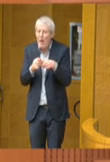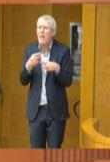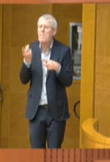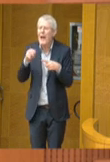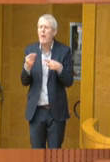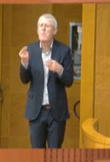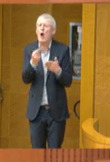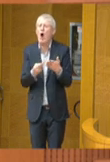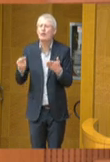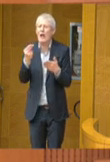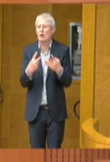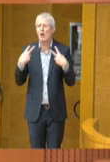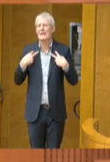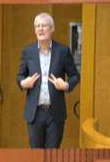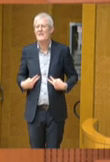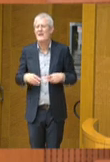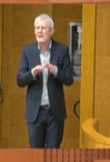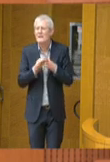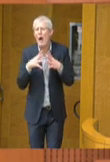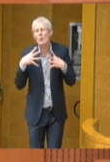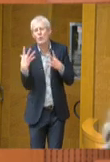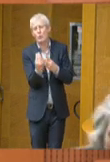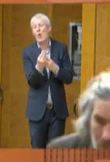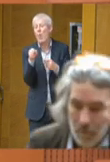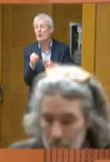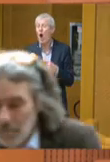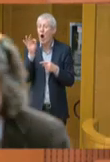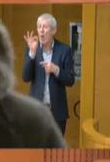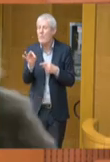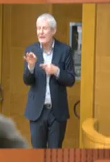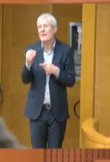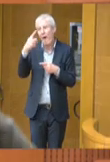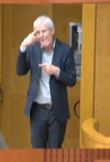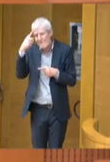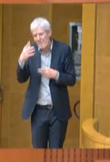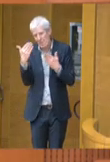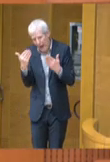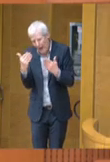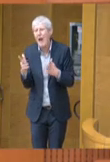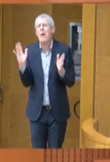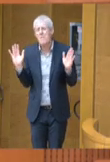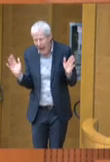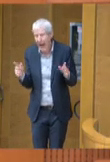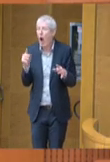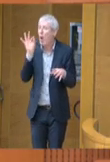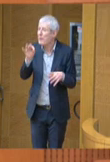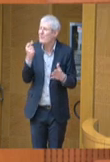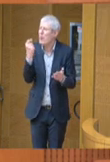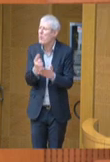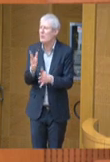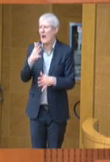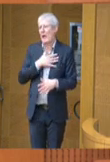di vita per i nostri alunni, che è un obiettivo ambizioso, ma è un obiettivo importante per la nostra scuola e per la nostra